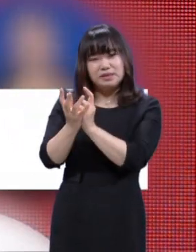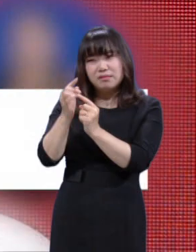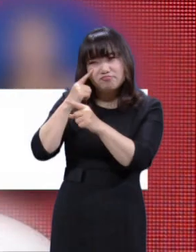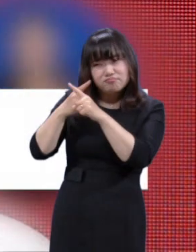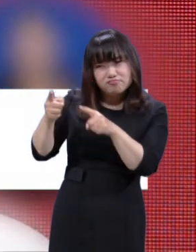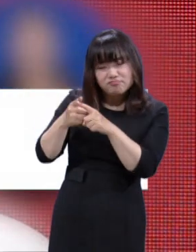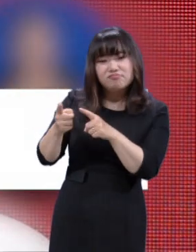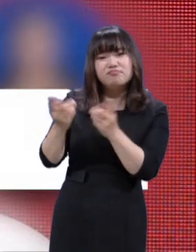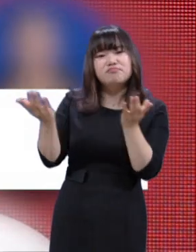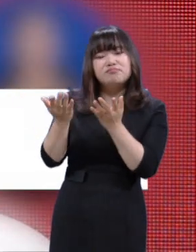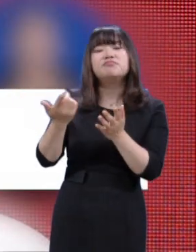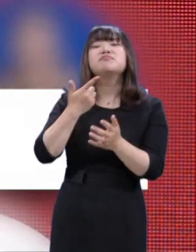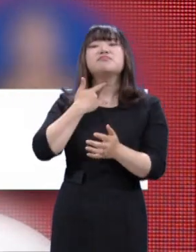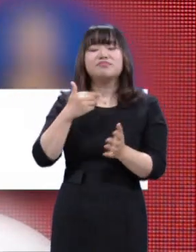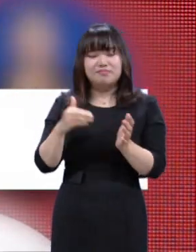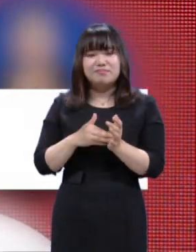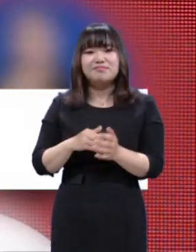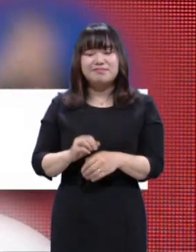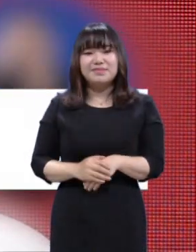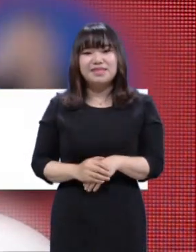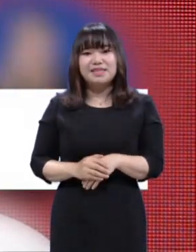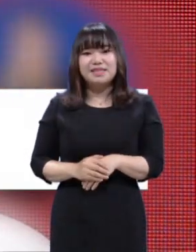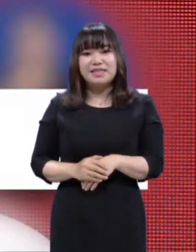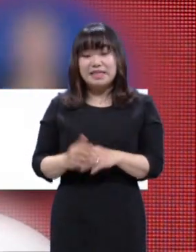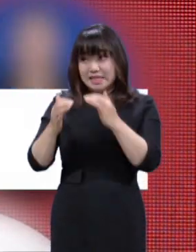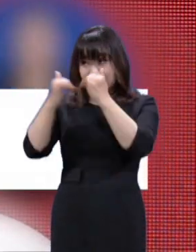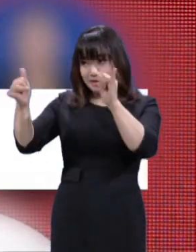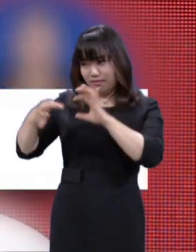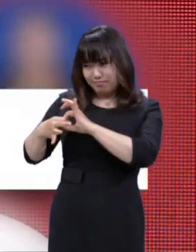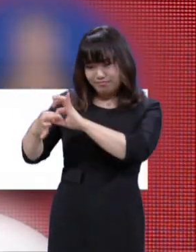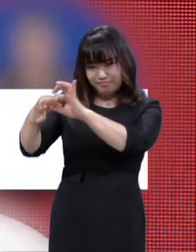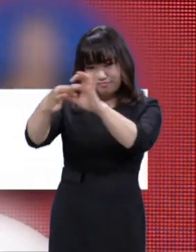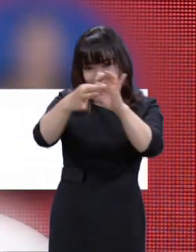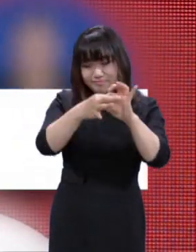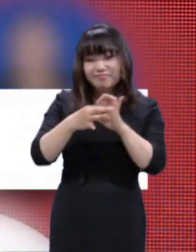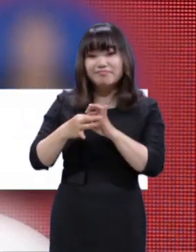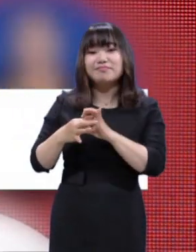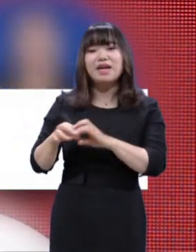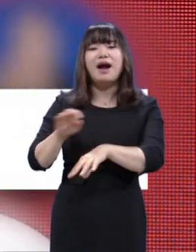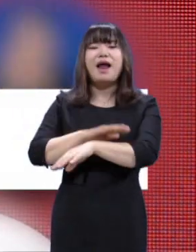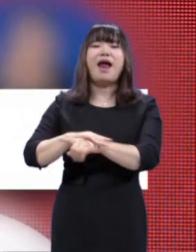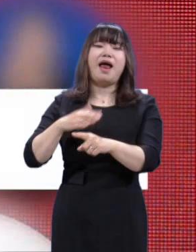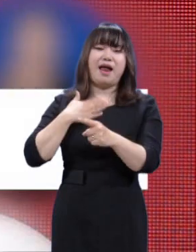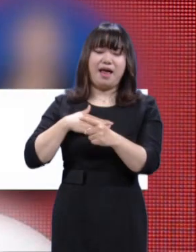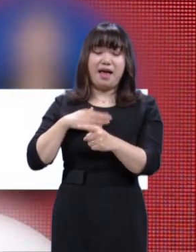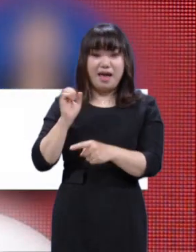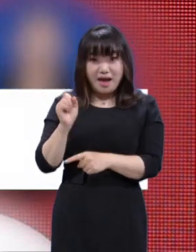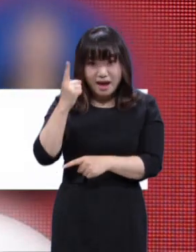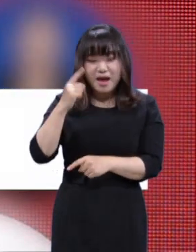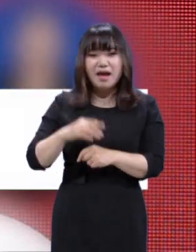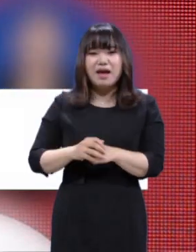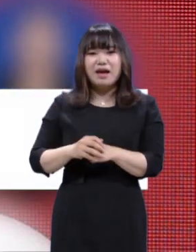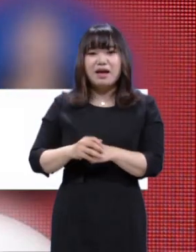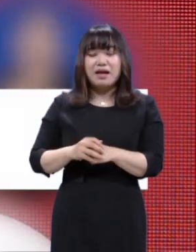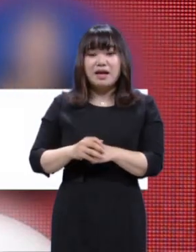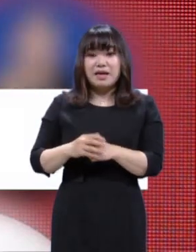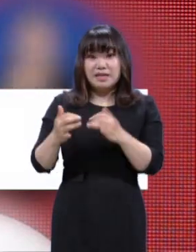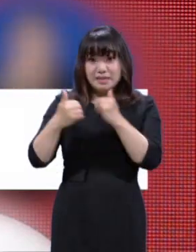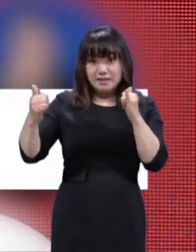분석을 해왔던 그런 노하우가 있습니다. 인적 네트워크도 촘촘히 엮여 있습니다. 저는 무엇보다 힘 있는 여권